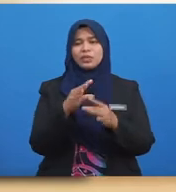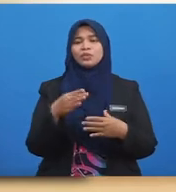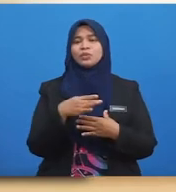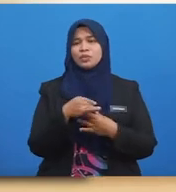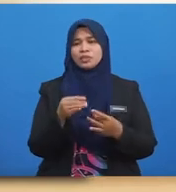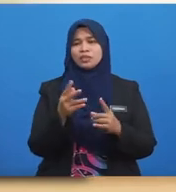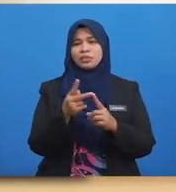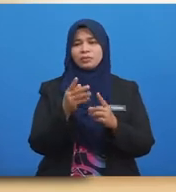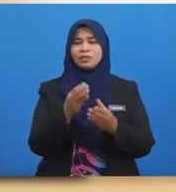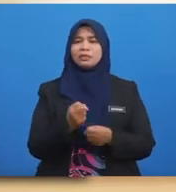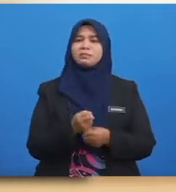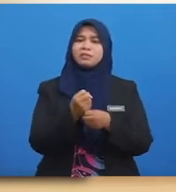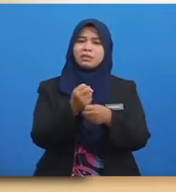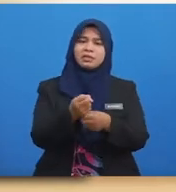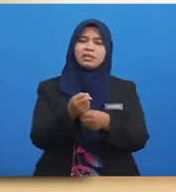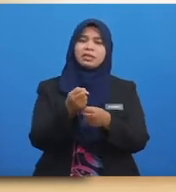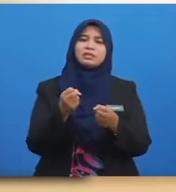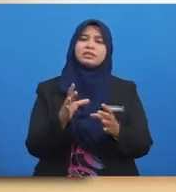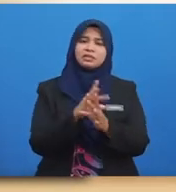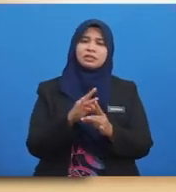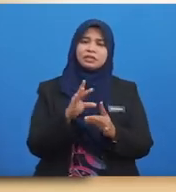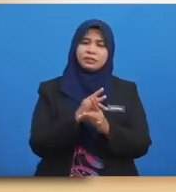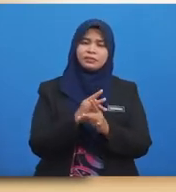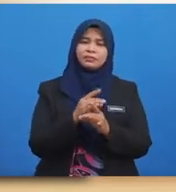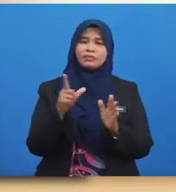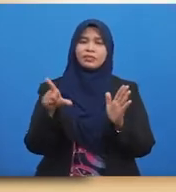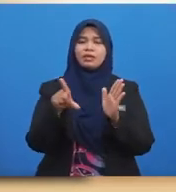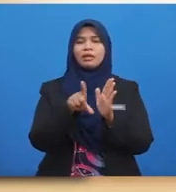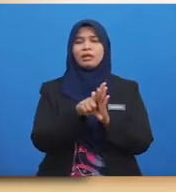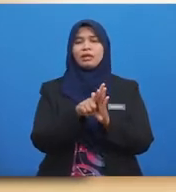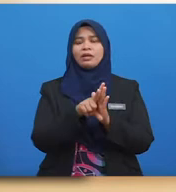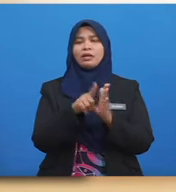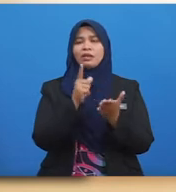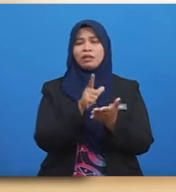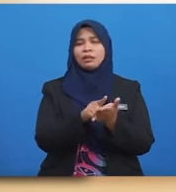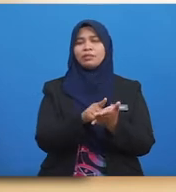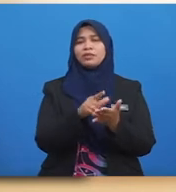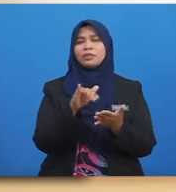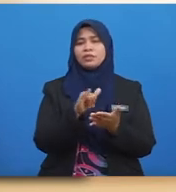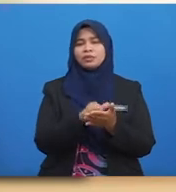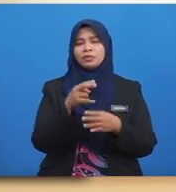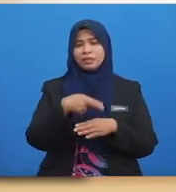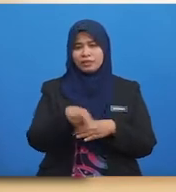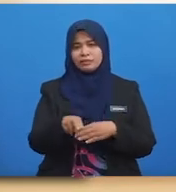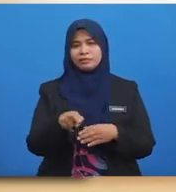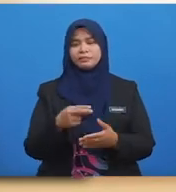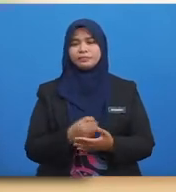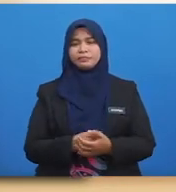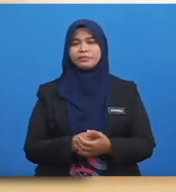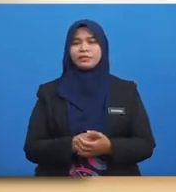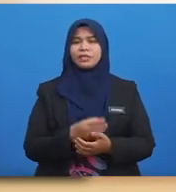akan penyerahan Sarawak. Laporan mereka siap dan dihantar ke Pejabat Tanah Jajahan